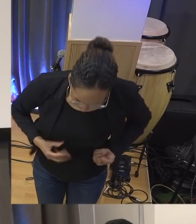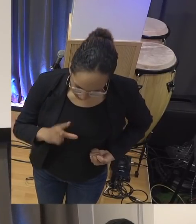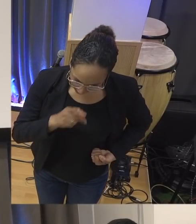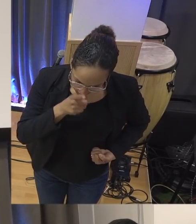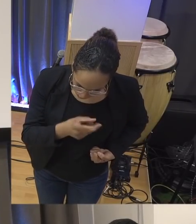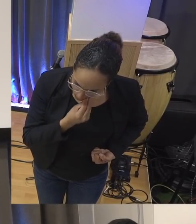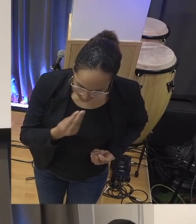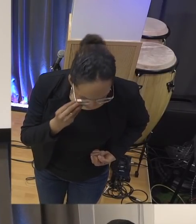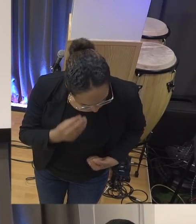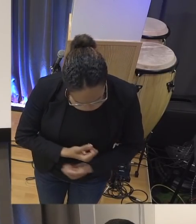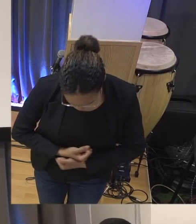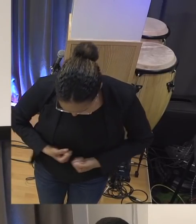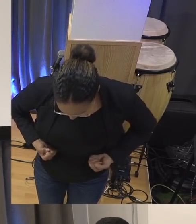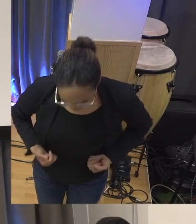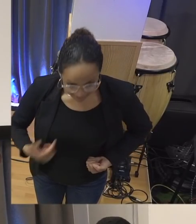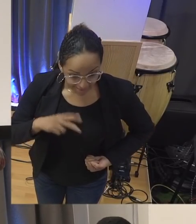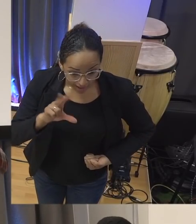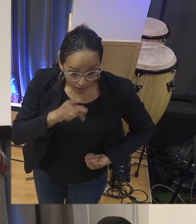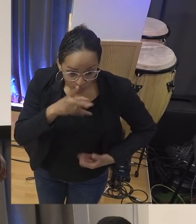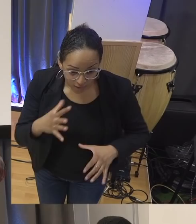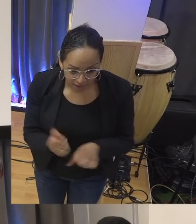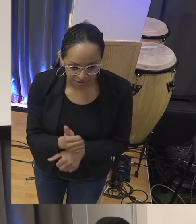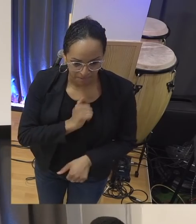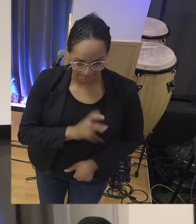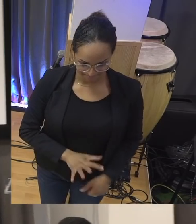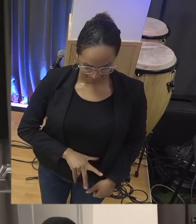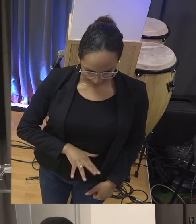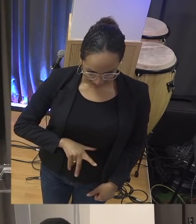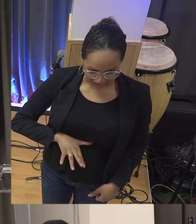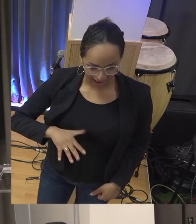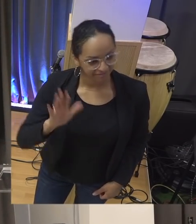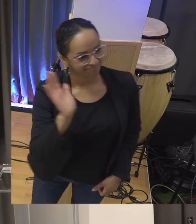frère, j'étais fier d'aller voir mes parents.